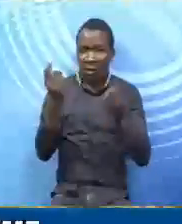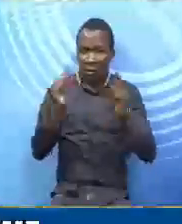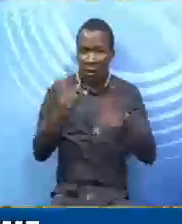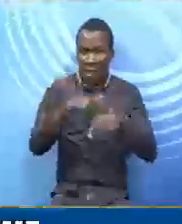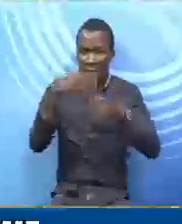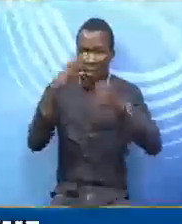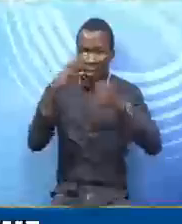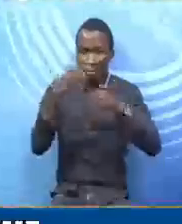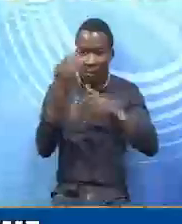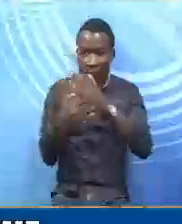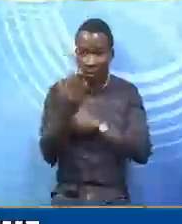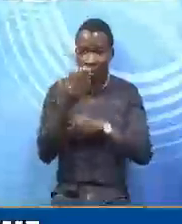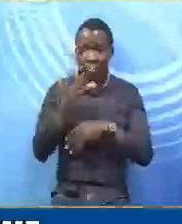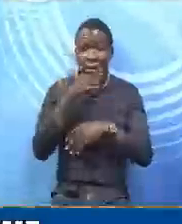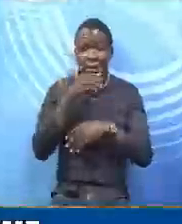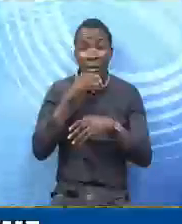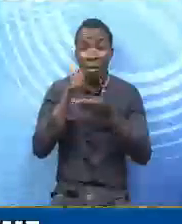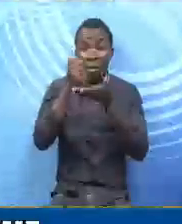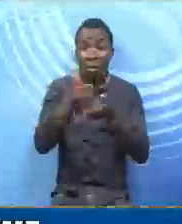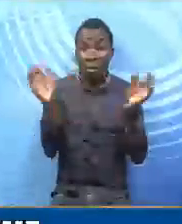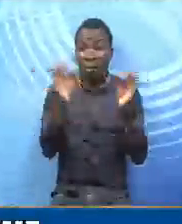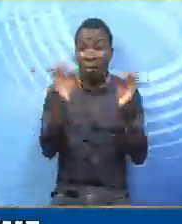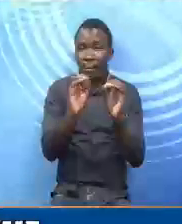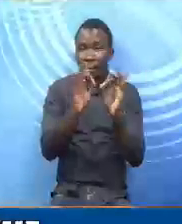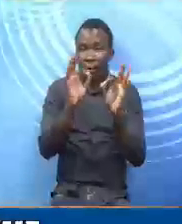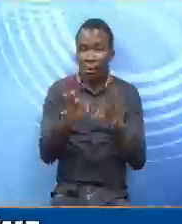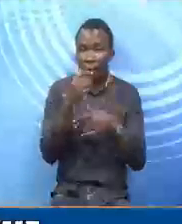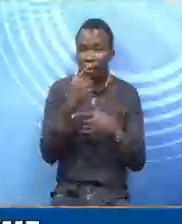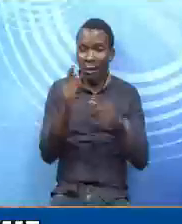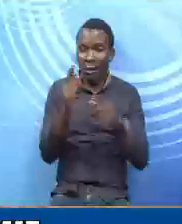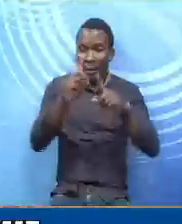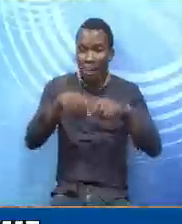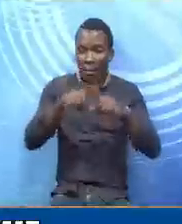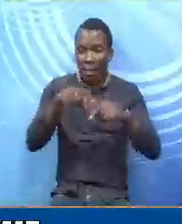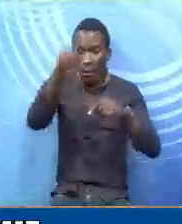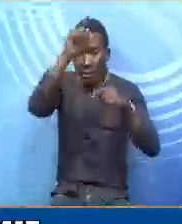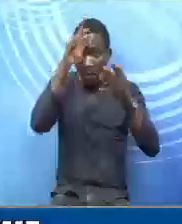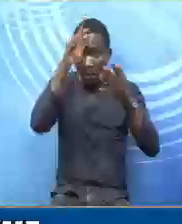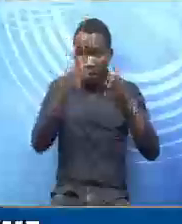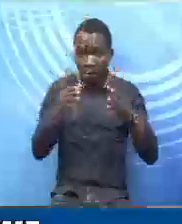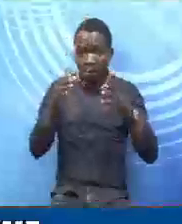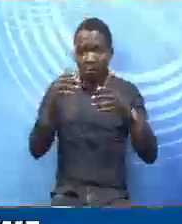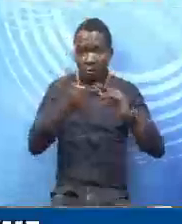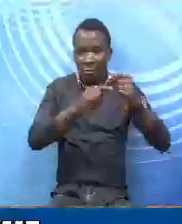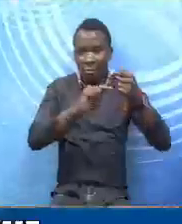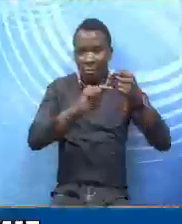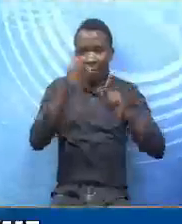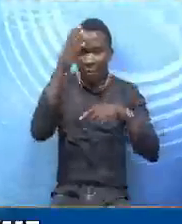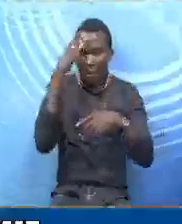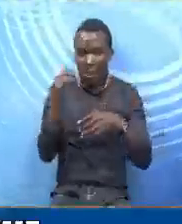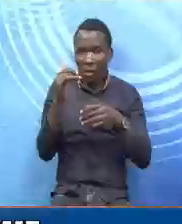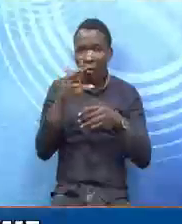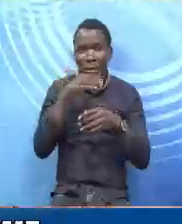za mu gitondo uyu mugabo atari yakagize icyo afashwa. Ibyo bavuga yuko biri guterwa n'uko abaturage bari kumusiganira ngahani ni kubera ko uyu